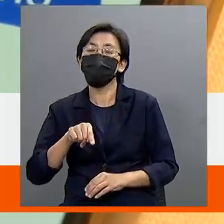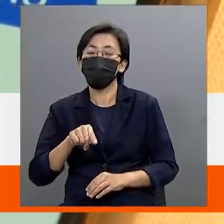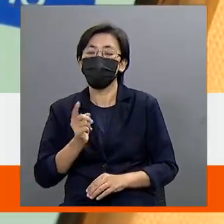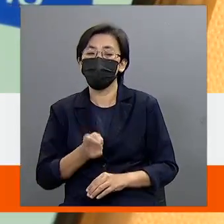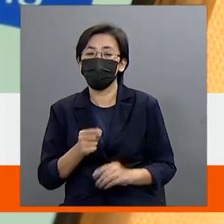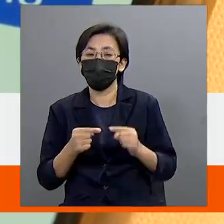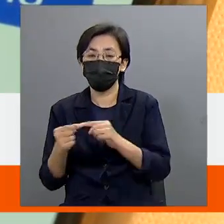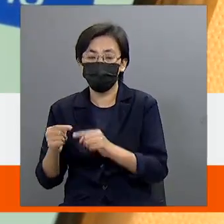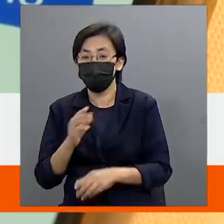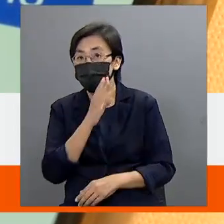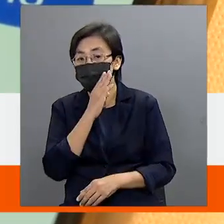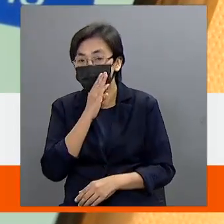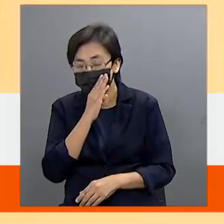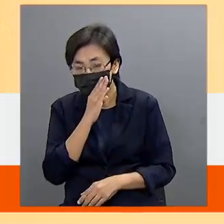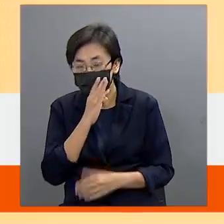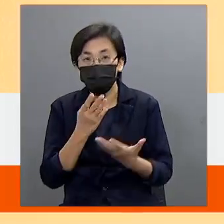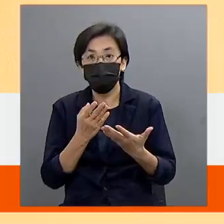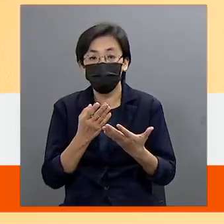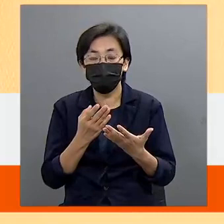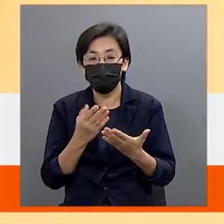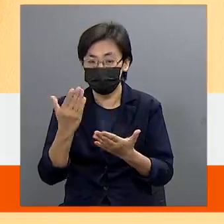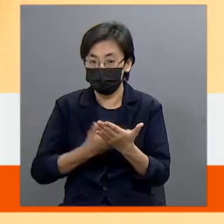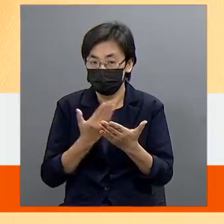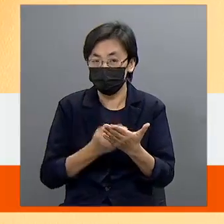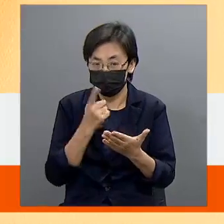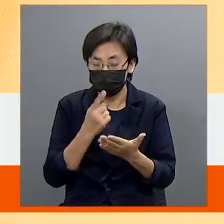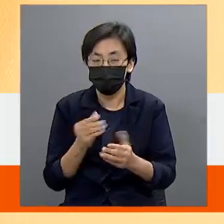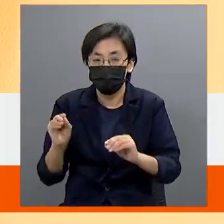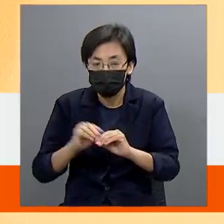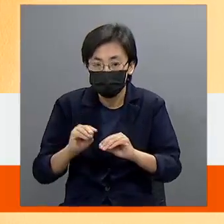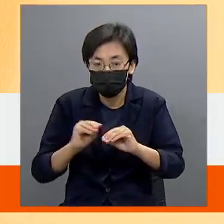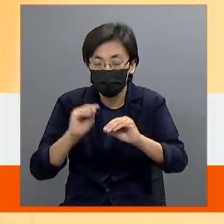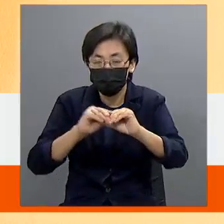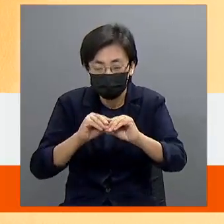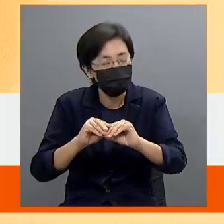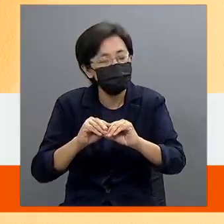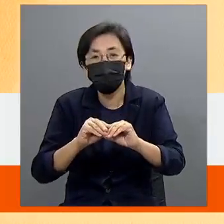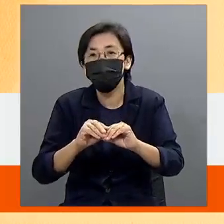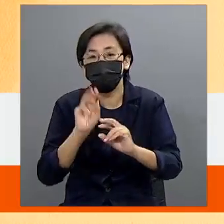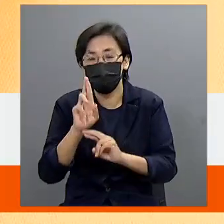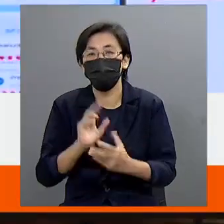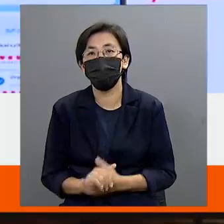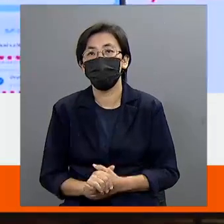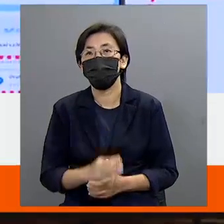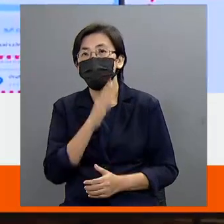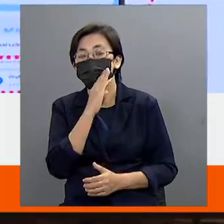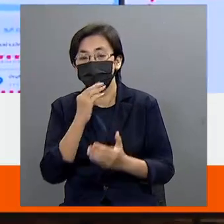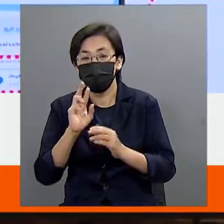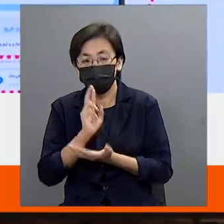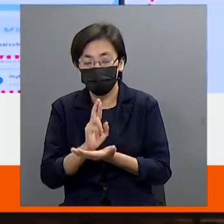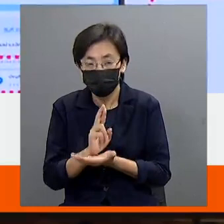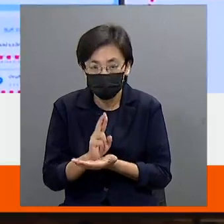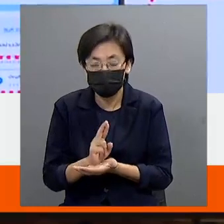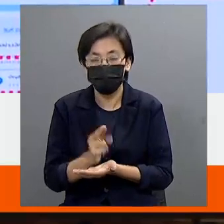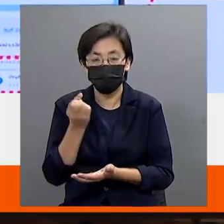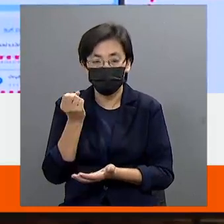ไหร่ก็ตามมีการออกผลิตภัณฑ์ใหม่อันนี้เริ่มเป็นการเพิ่มชนิดของการเล่นและถ้าผลิตภัณฑ์ใหม่มีรางวัลที่สูงล่อใจมากมี